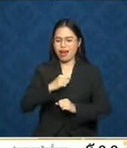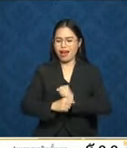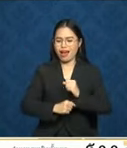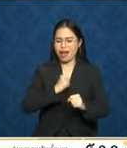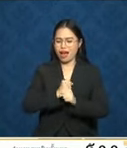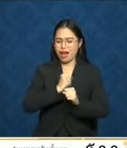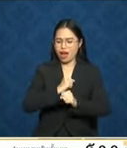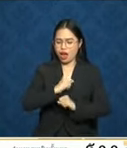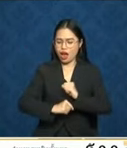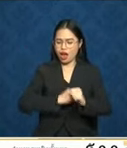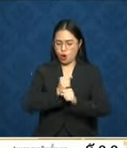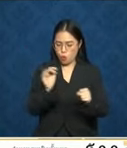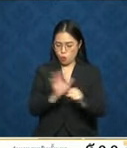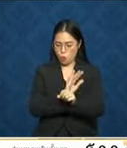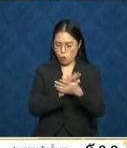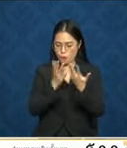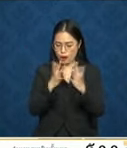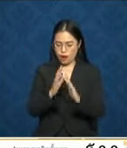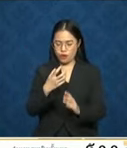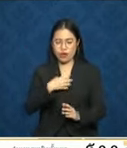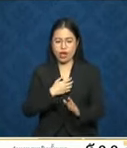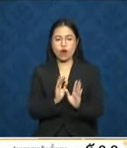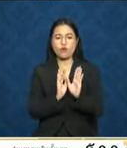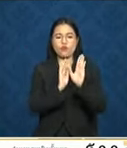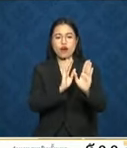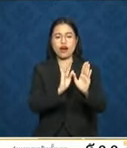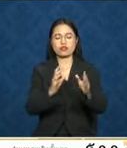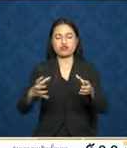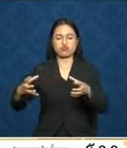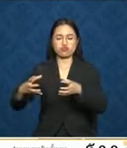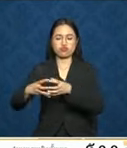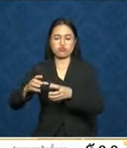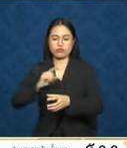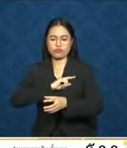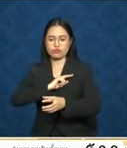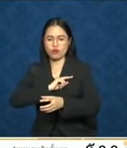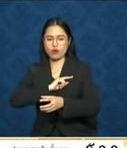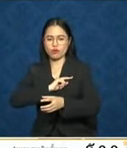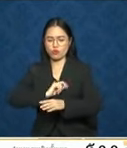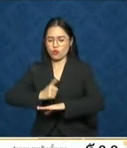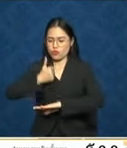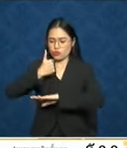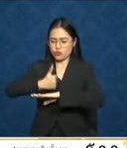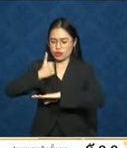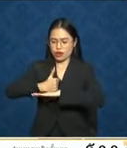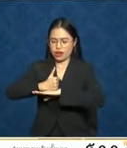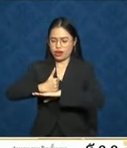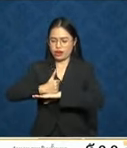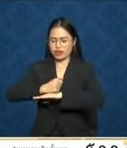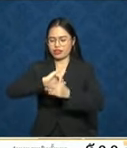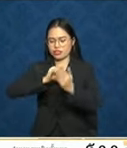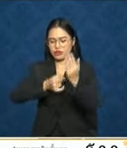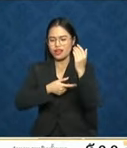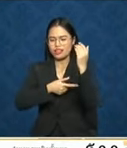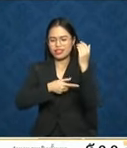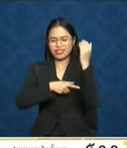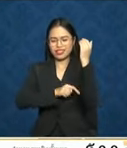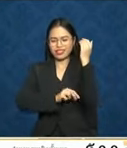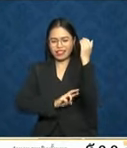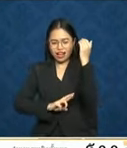แล้วอยากฝากท่านประธานถึงผู้ที่เกี่ยวข้องนะครับฝากถึงผู้ว่าการจังหวัดตรังคนใหม่ครับท่านทรงกฎสว่างว